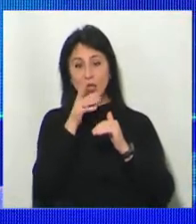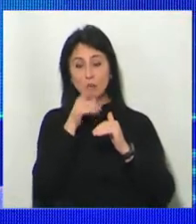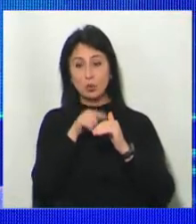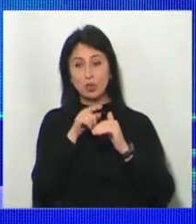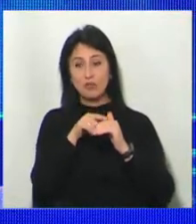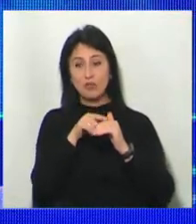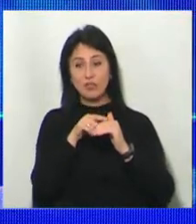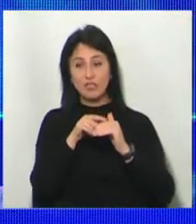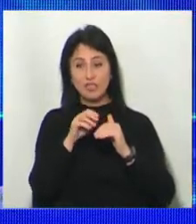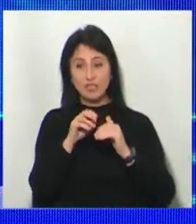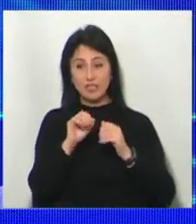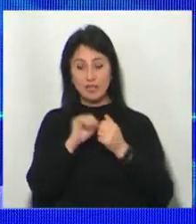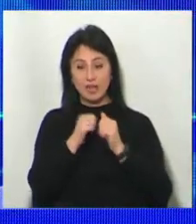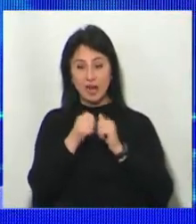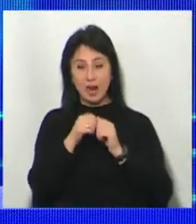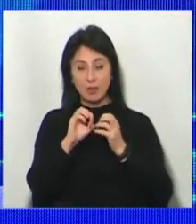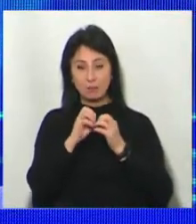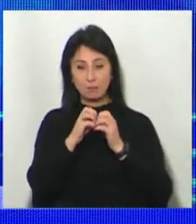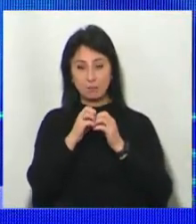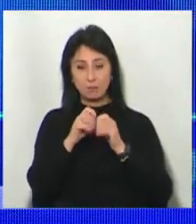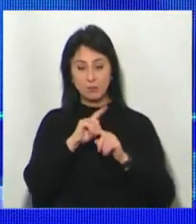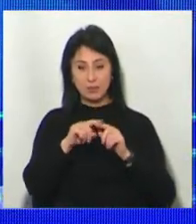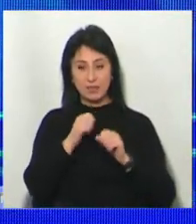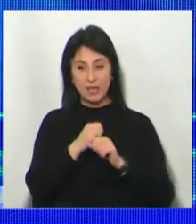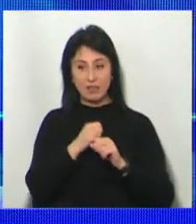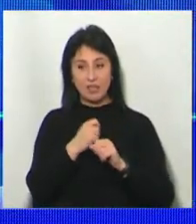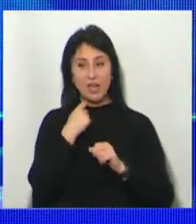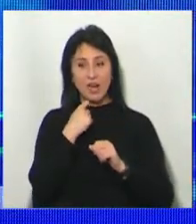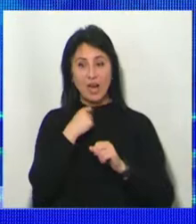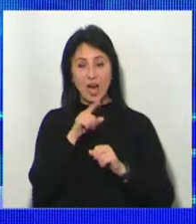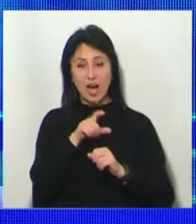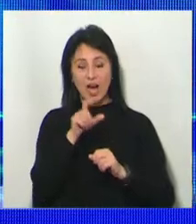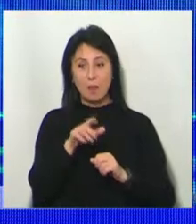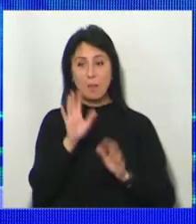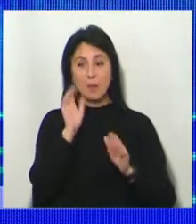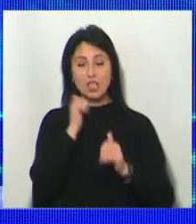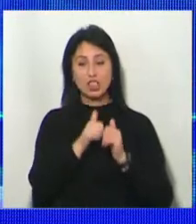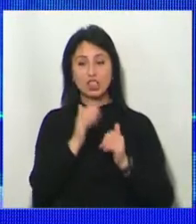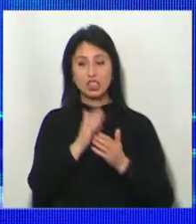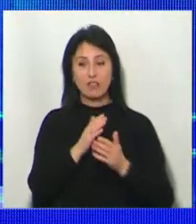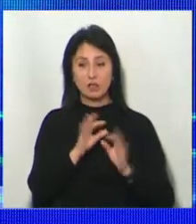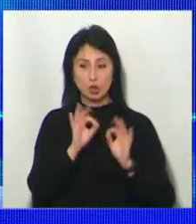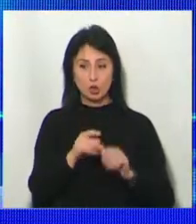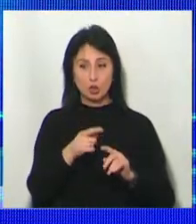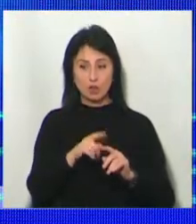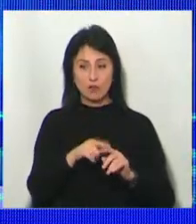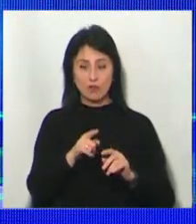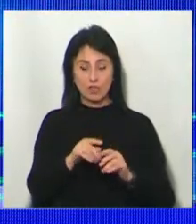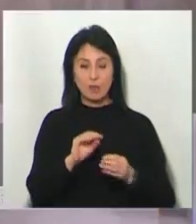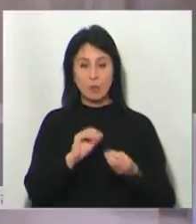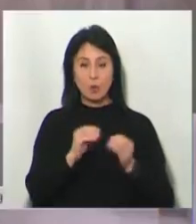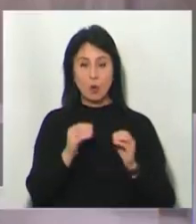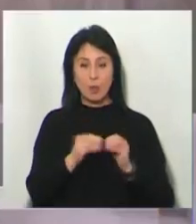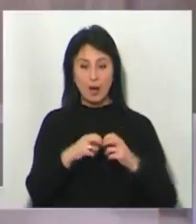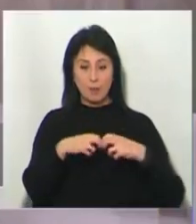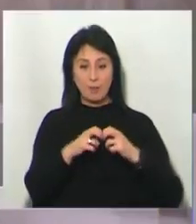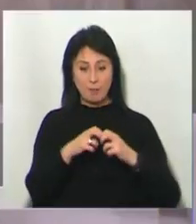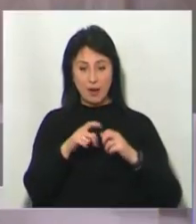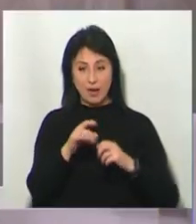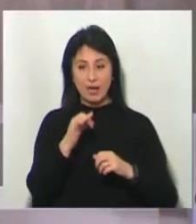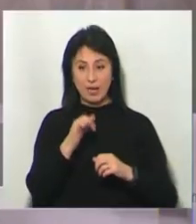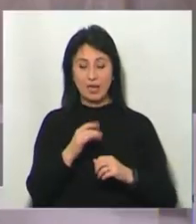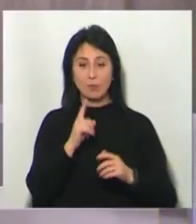ფონზე ხდება კრისტალიზაციის პროცესის დაჩქარება და ალკოჰოლმომხმარებლებში უფრო ხშირი არის სწორედ აი ამ სახსროვანი პრობლემების განვითარება და არა